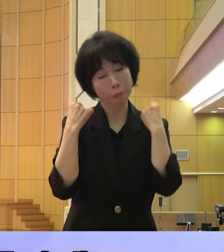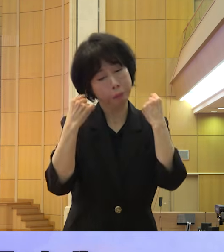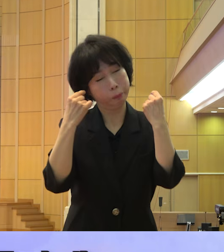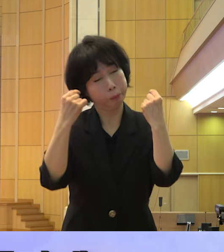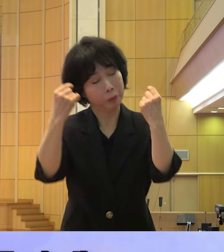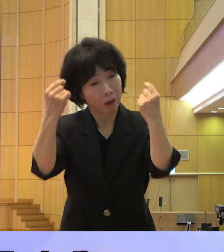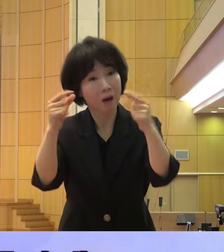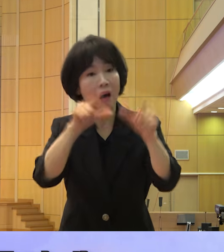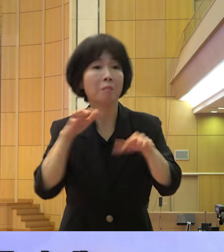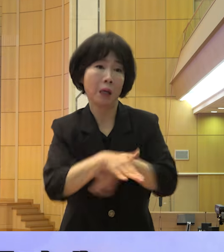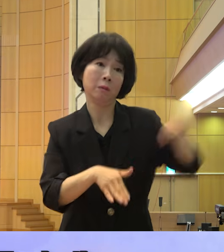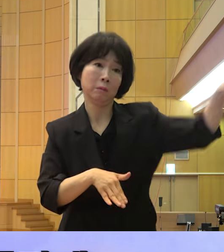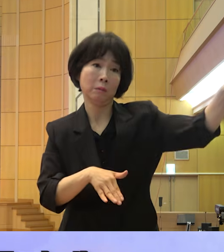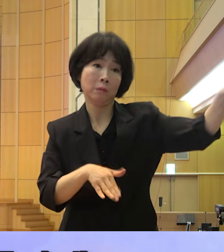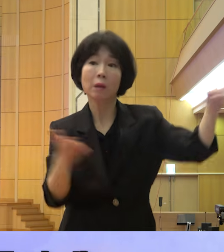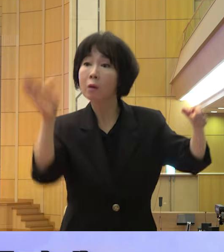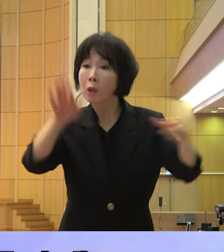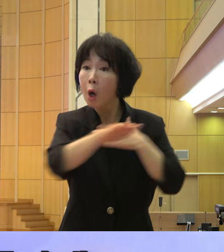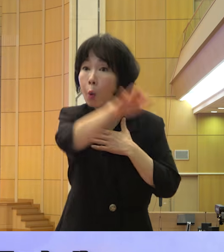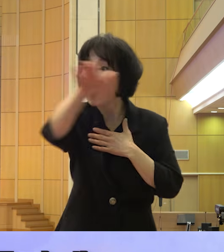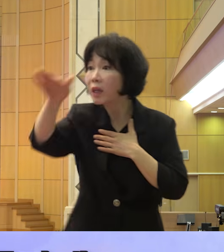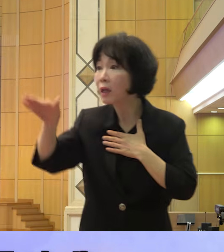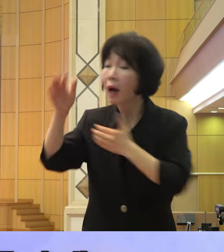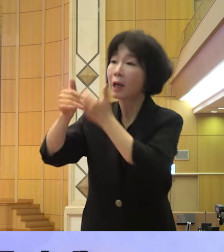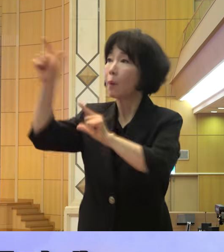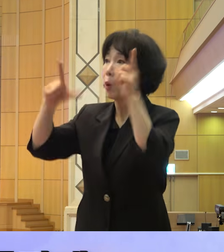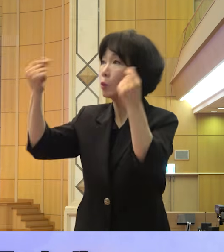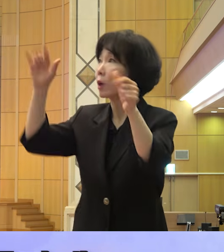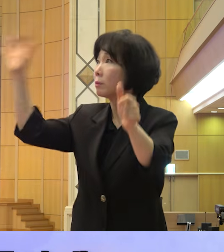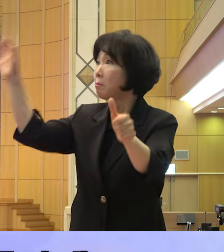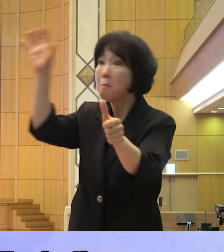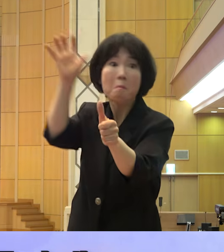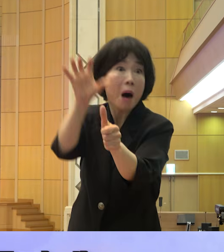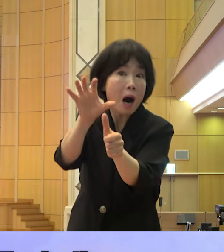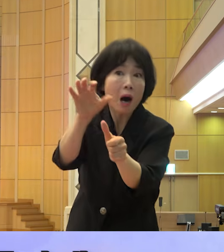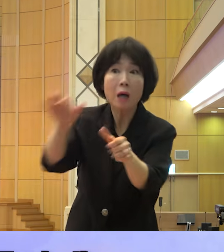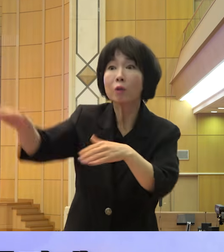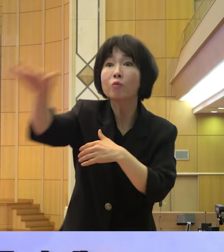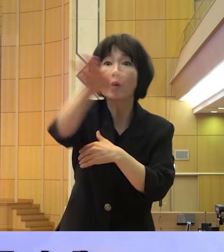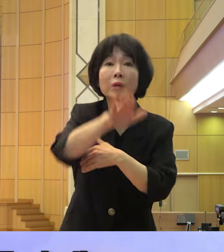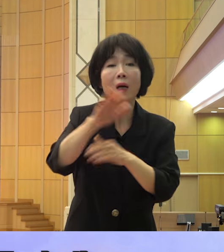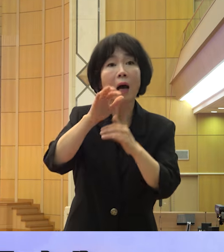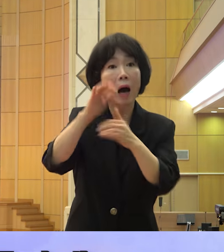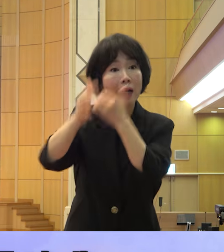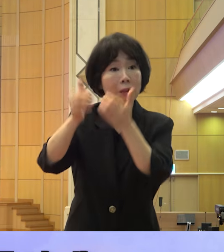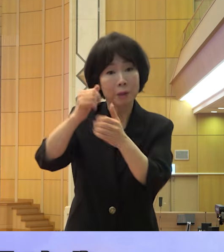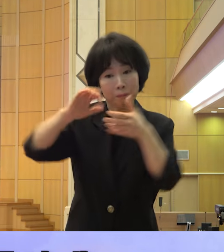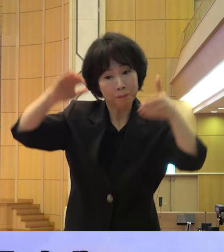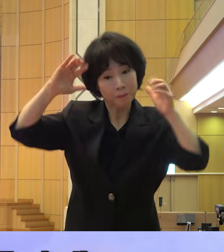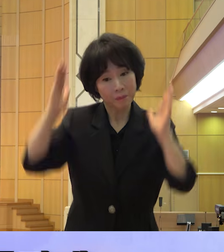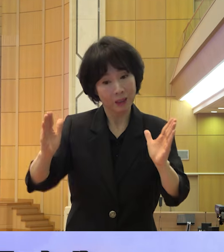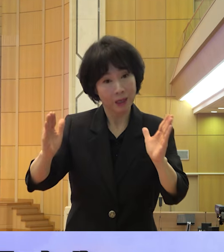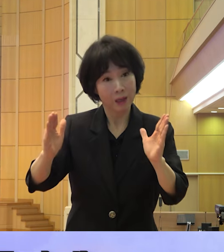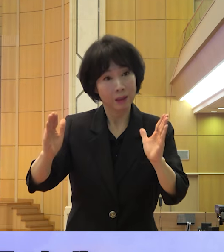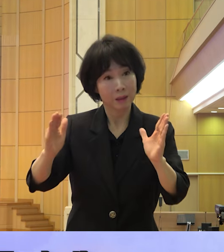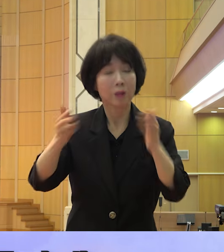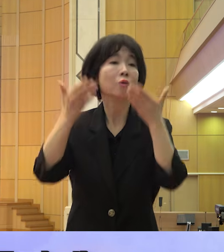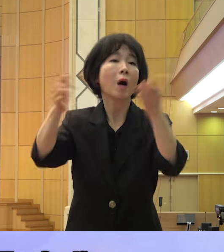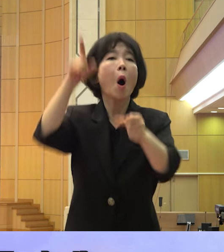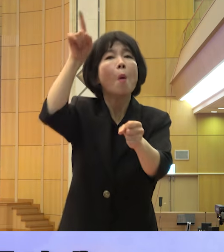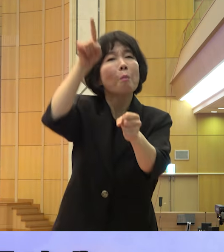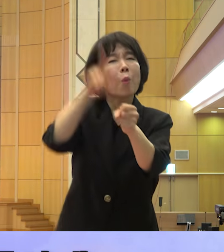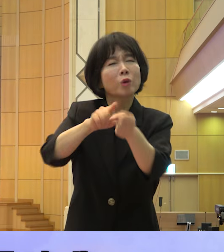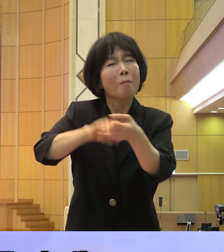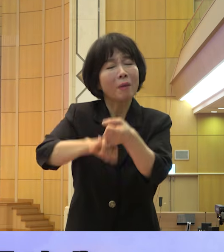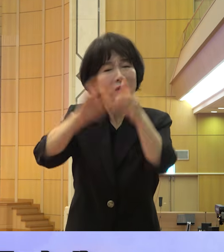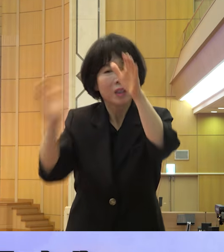하나님 모양으로 지음받은 사람만큼은 하나님이 기한을 주셨고 그 기한 안에 반드시